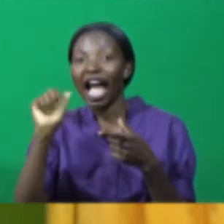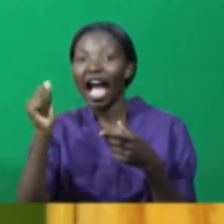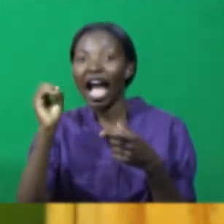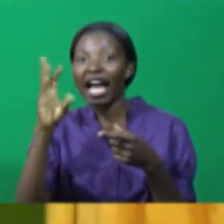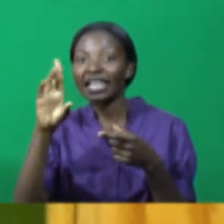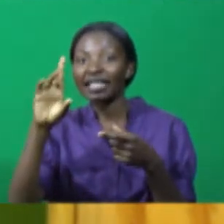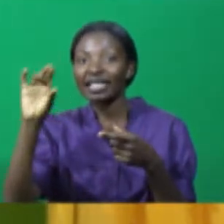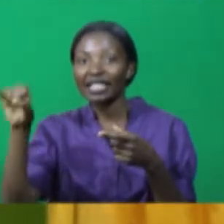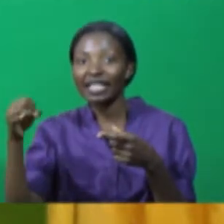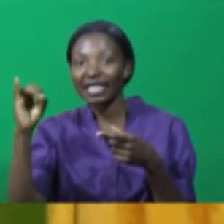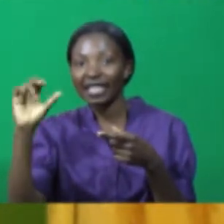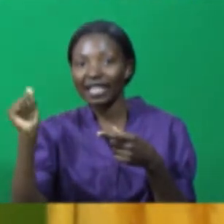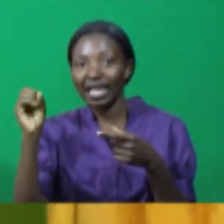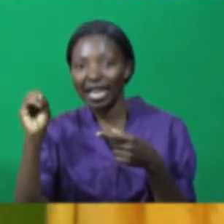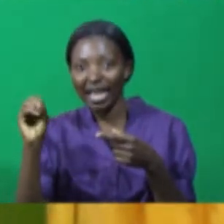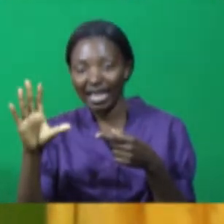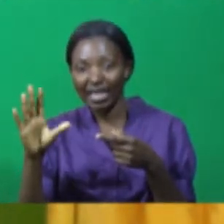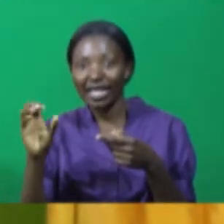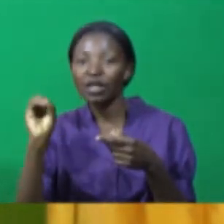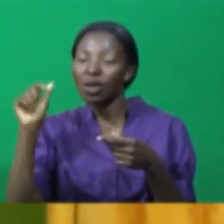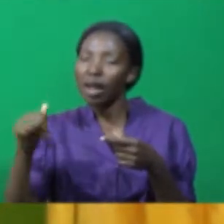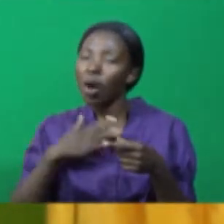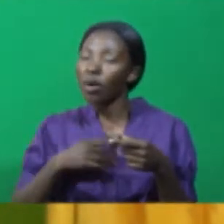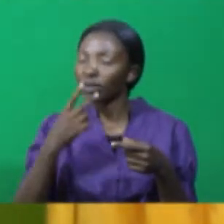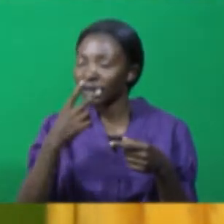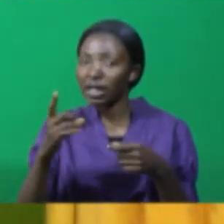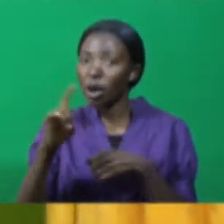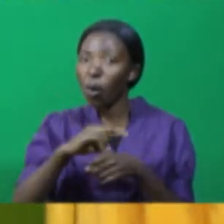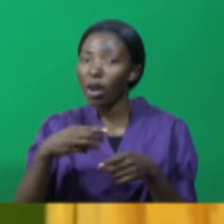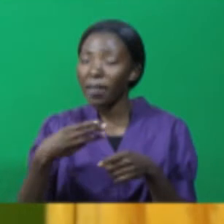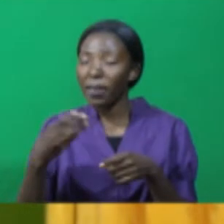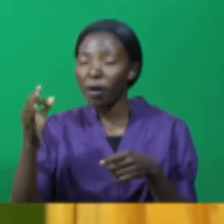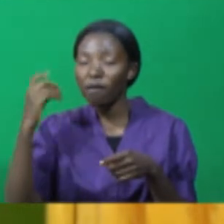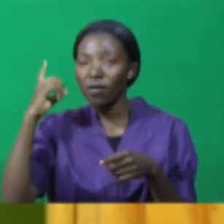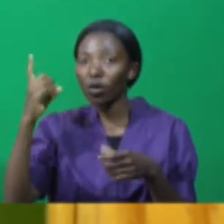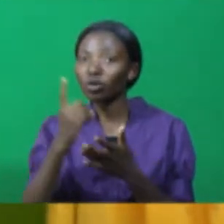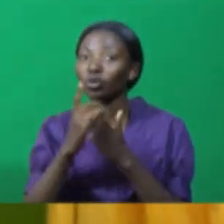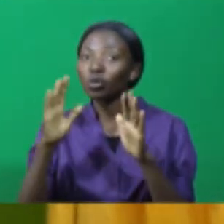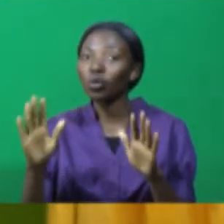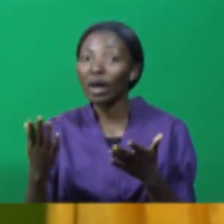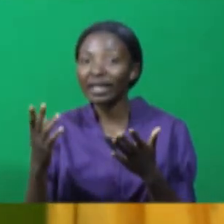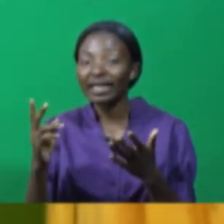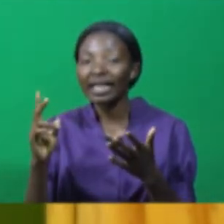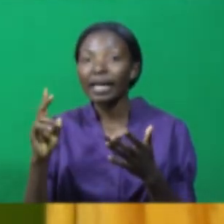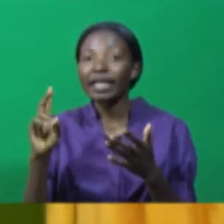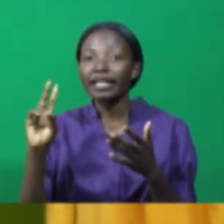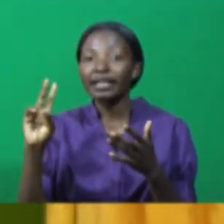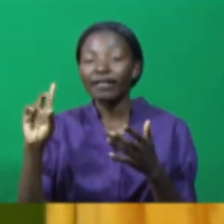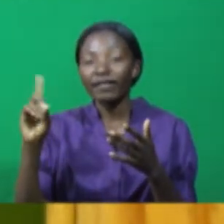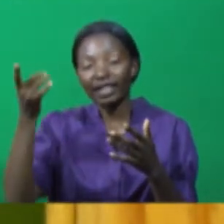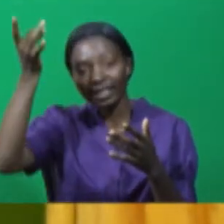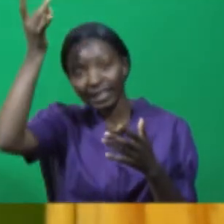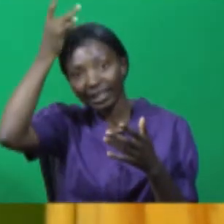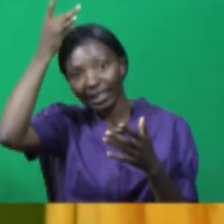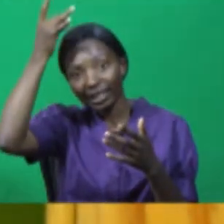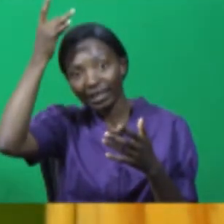pamberi tinzwe futi zvimwe zvinoitirwa vana vatsvene vaMwari. Yes. Kuna madzimambo echipiri 6. Kune imwe nyaya iriko pa verse ya 15